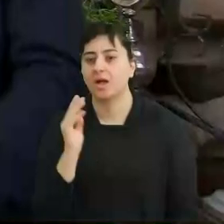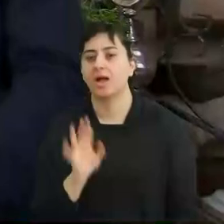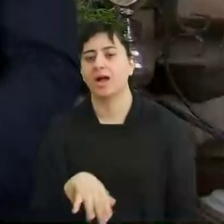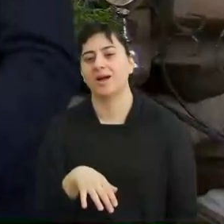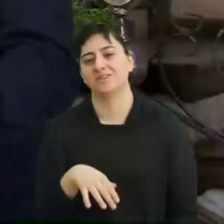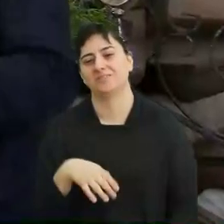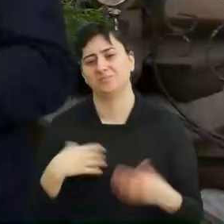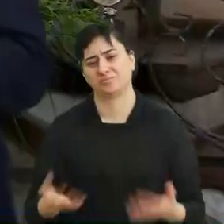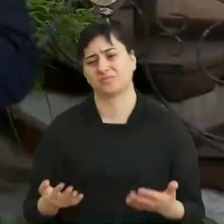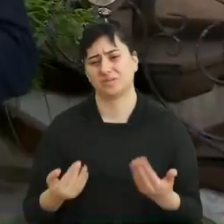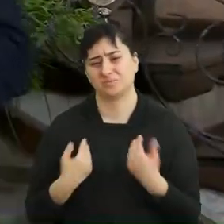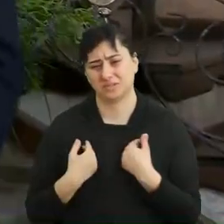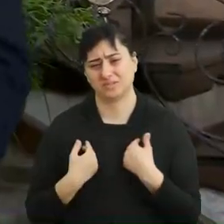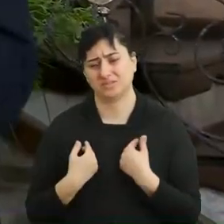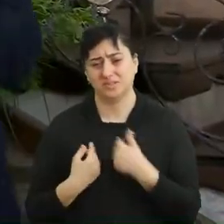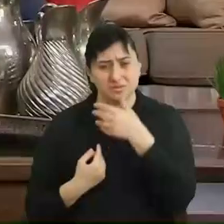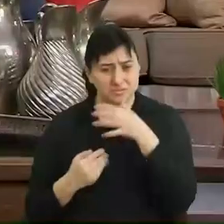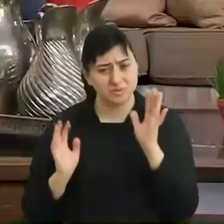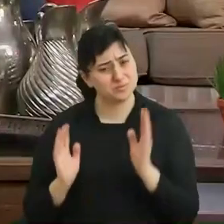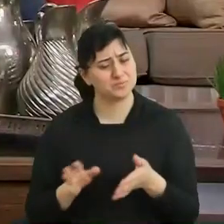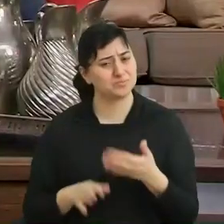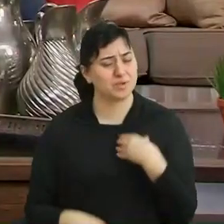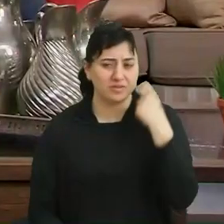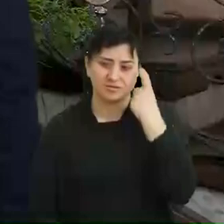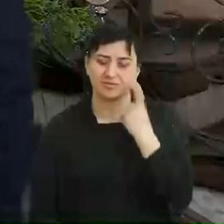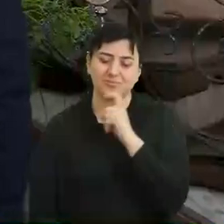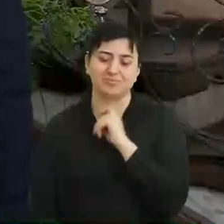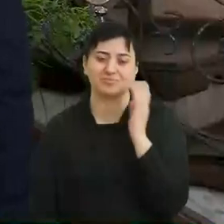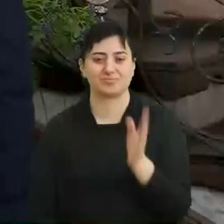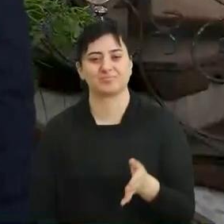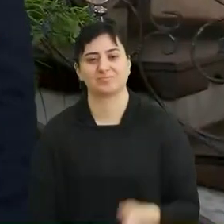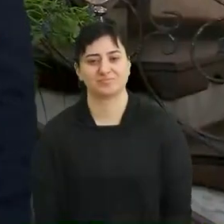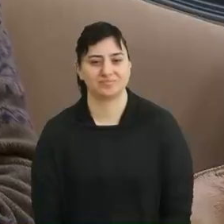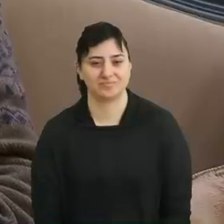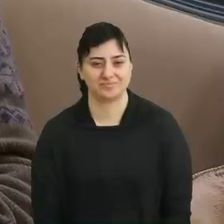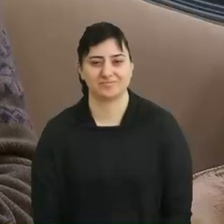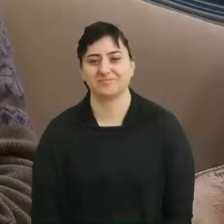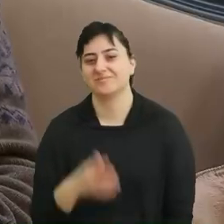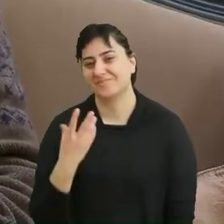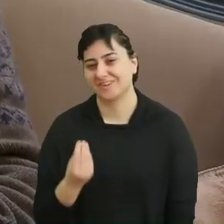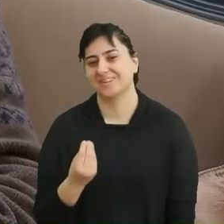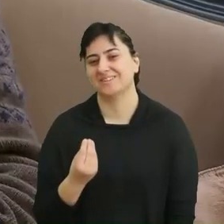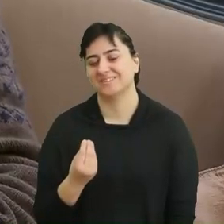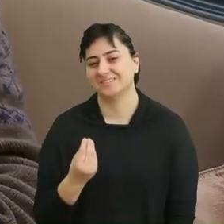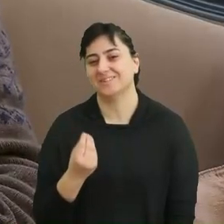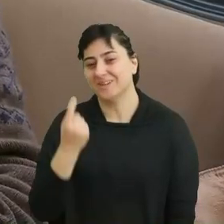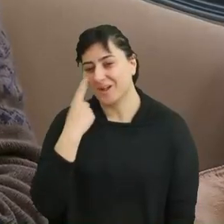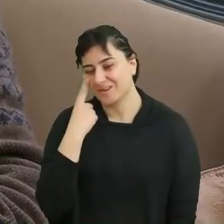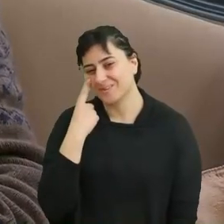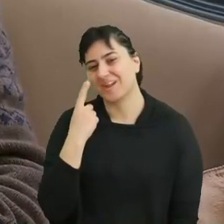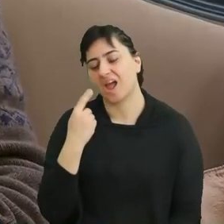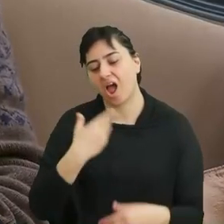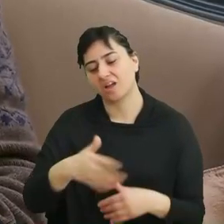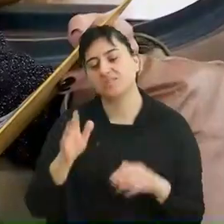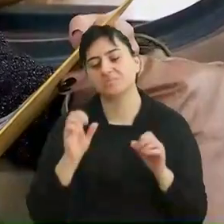ya ben de bilmiyordum ben de neler düşünüyorum babacığım ama. Evet evladım, gördüğün gibi